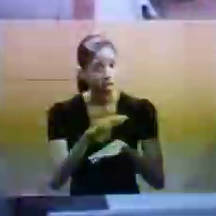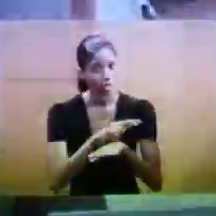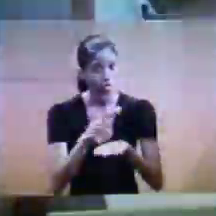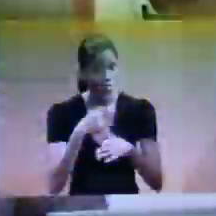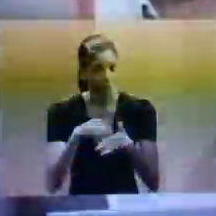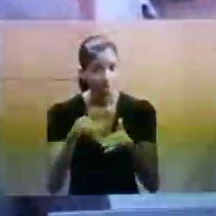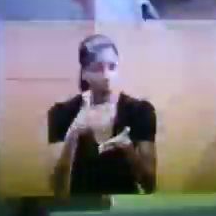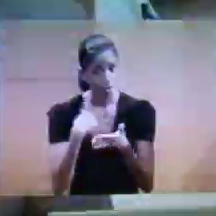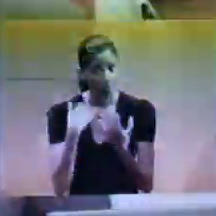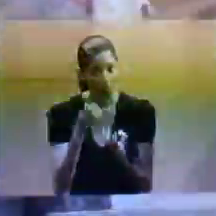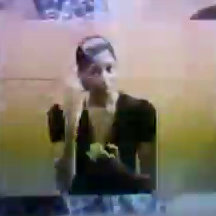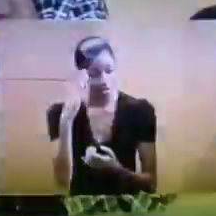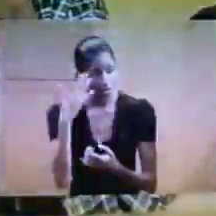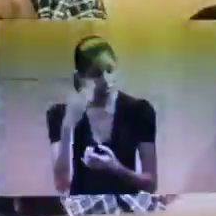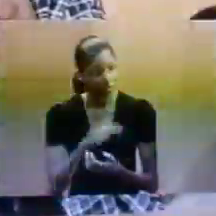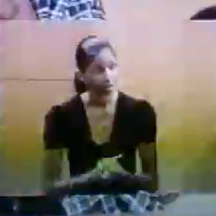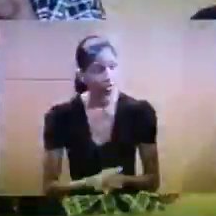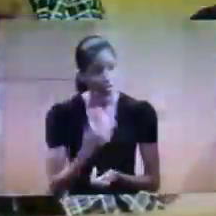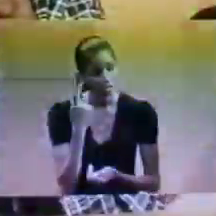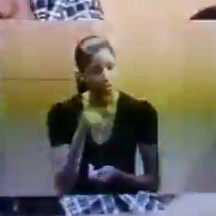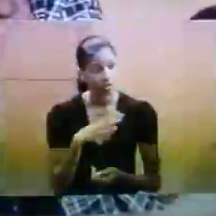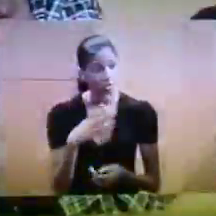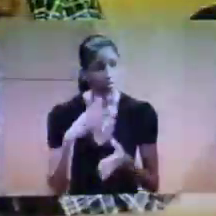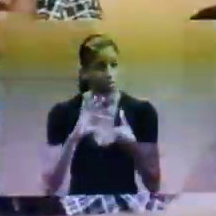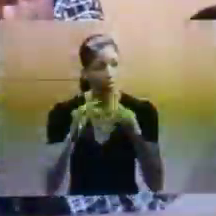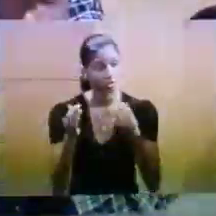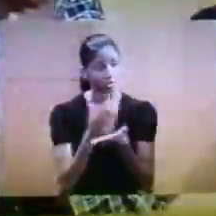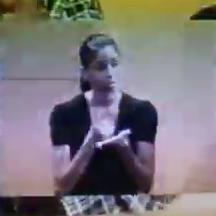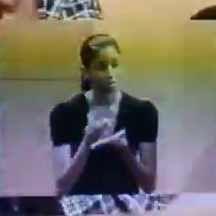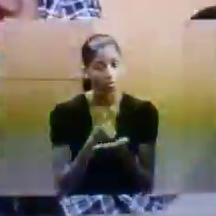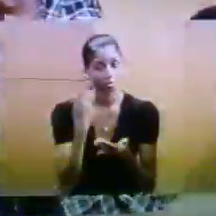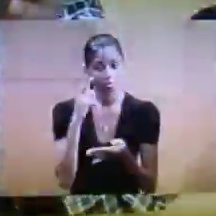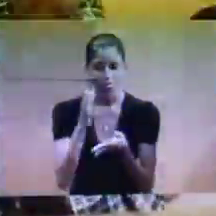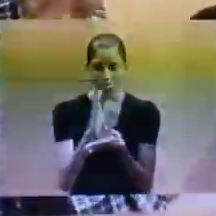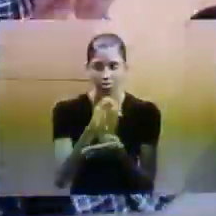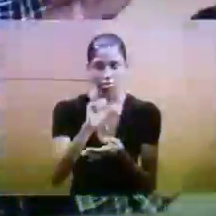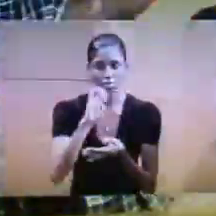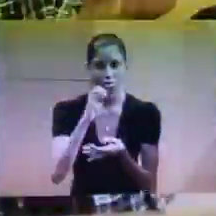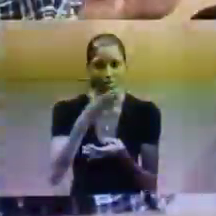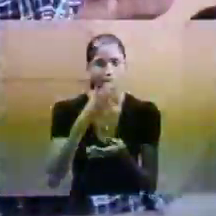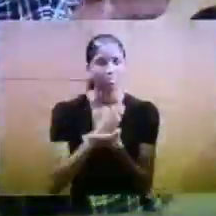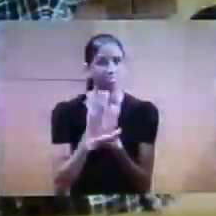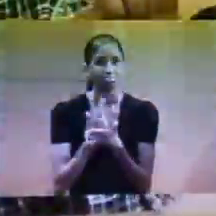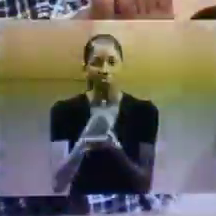Est-ce que vous allez mettre une ligne de recette à la cassette, puisque je ne sais